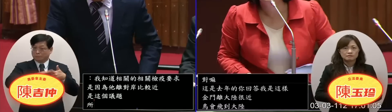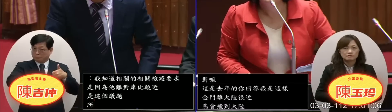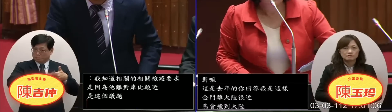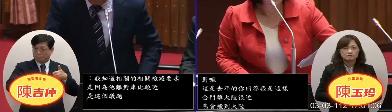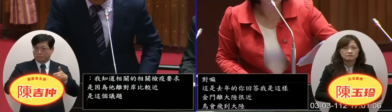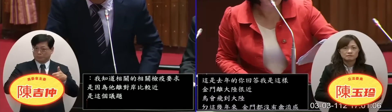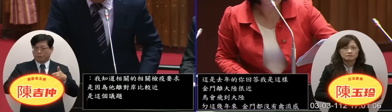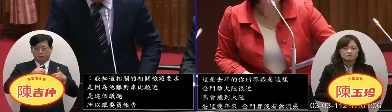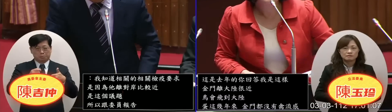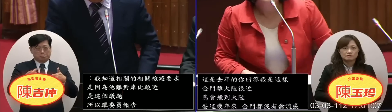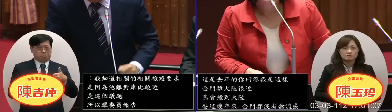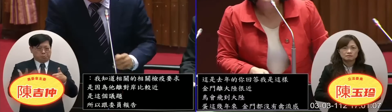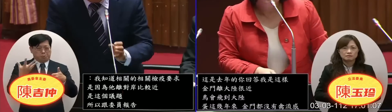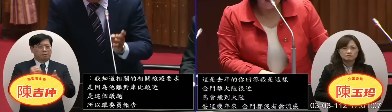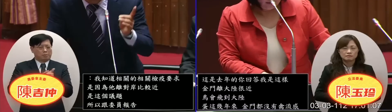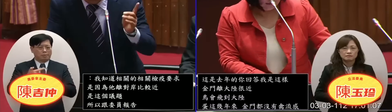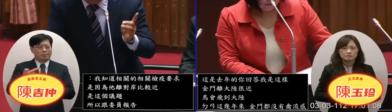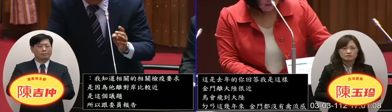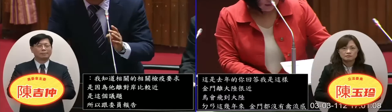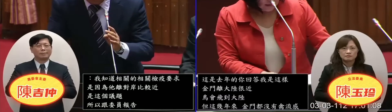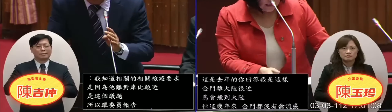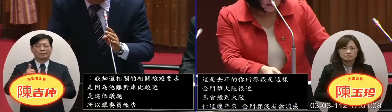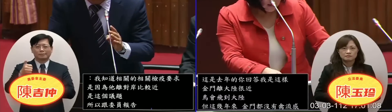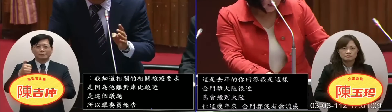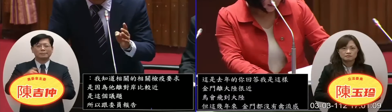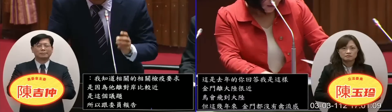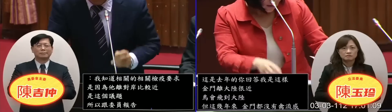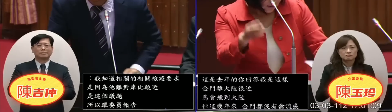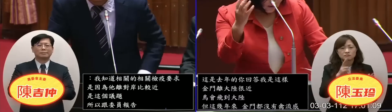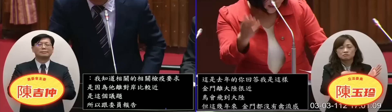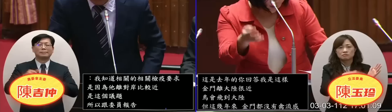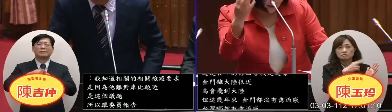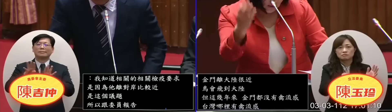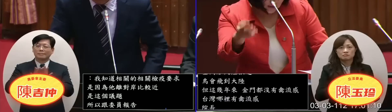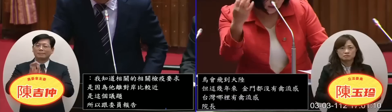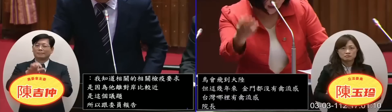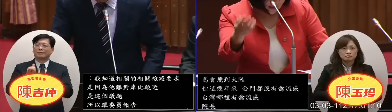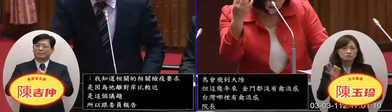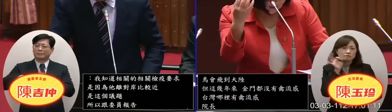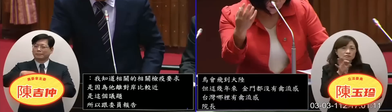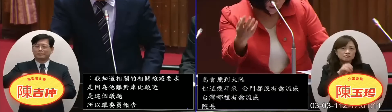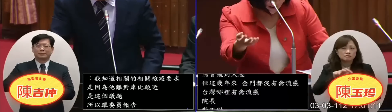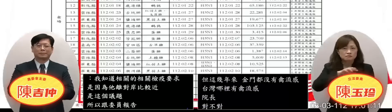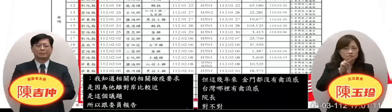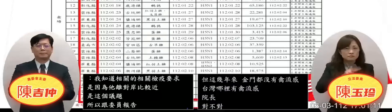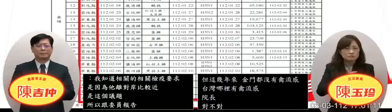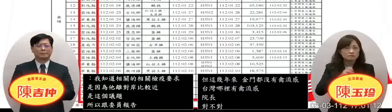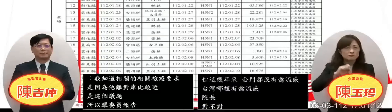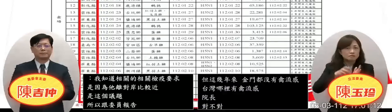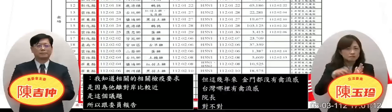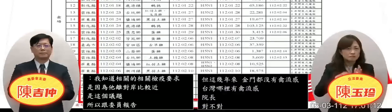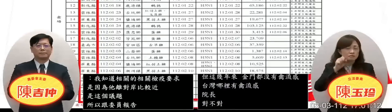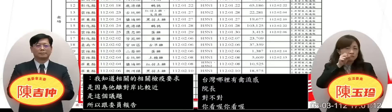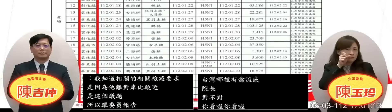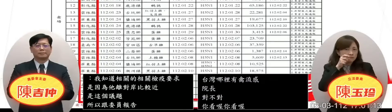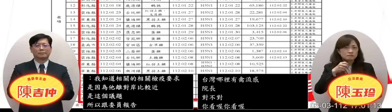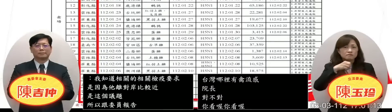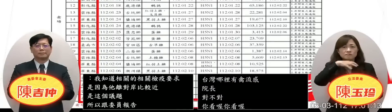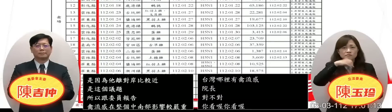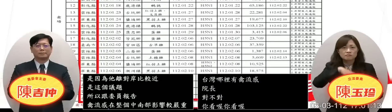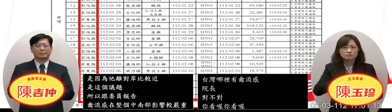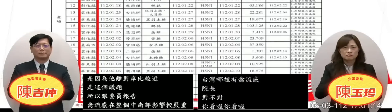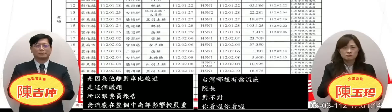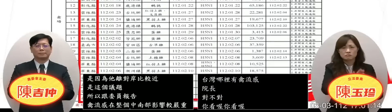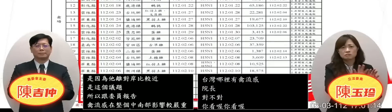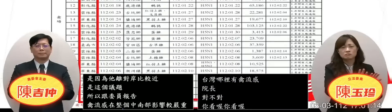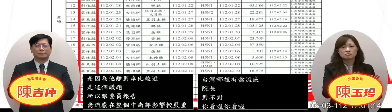南部，那这次影响比较严重。那会长感谢我们金门的 彰化、云林、嘉义、台南、屏东都有禽流感。金